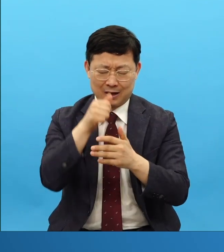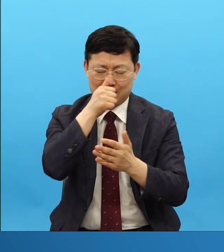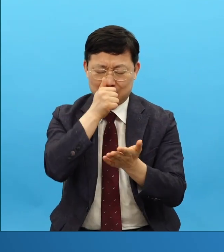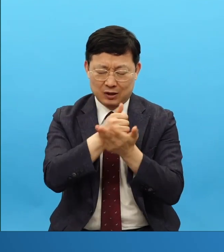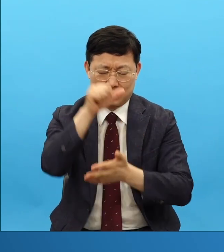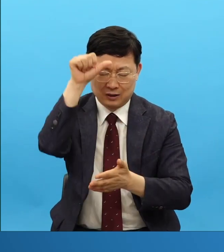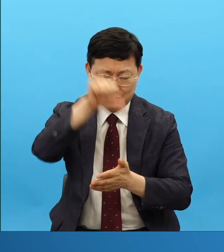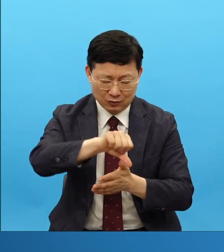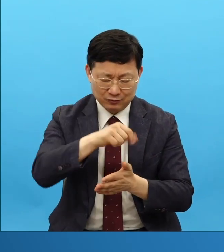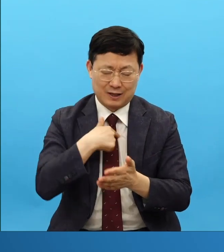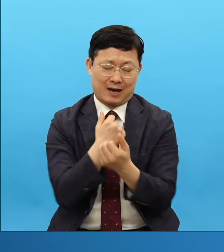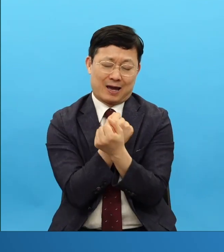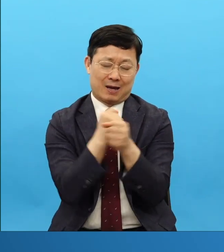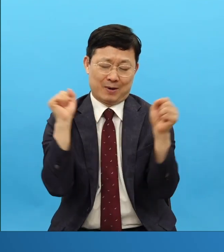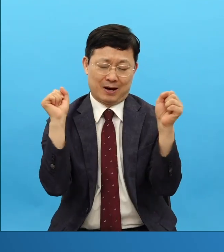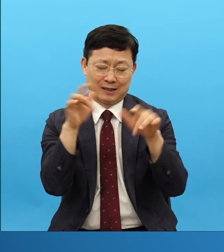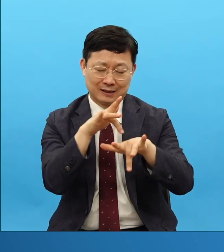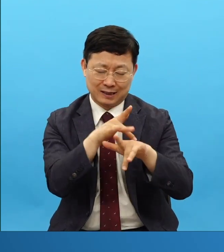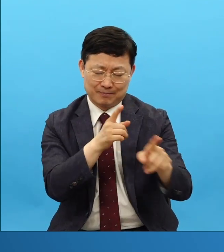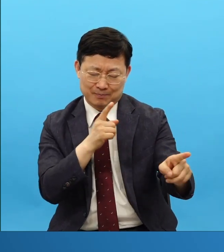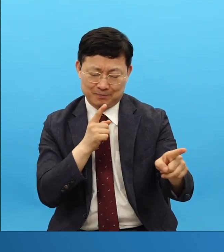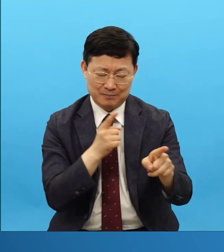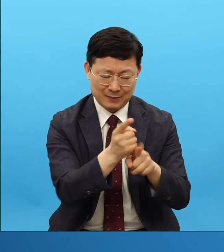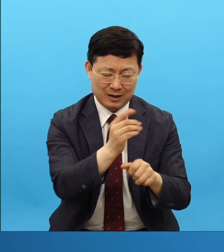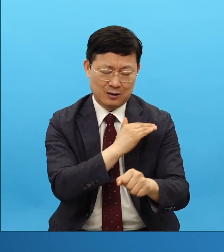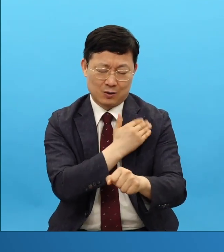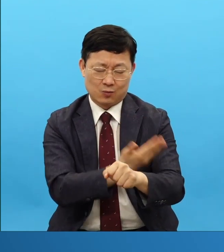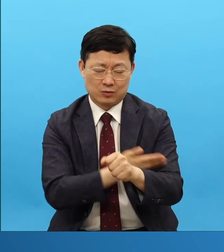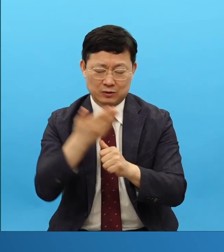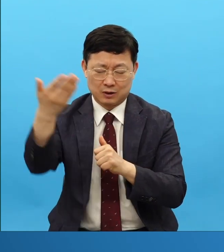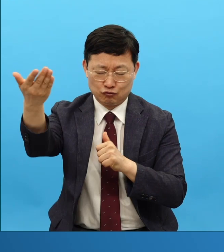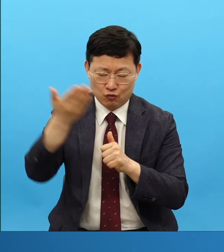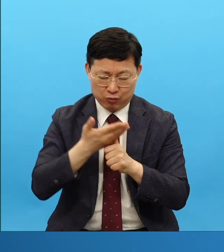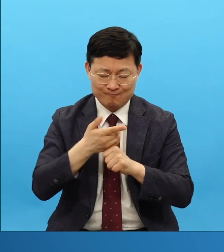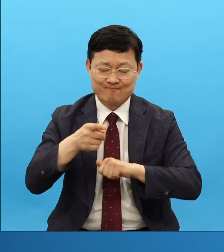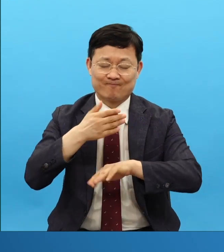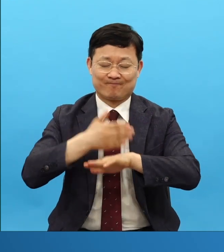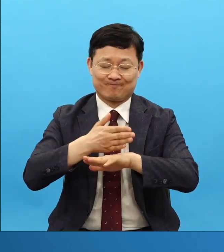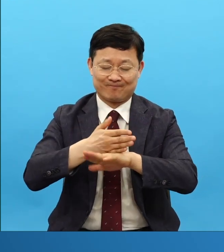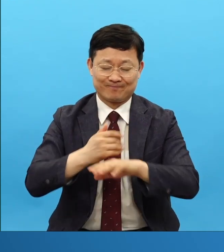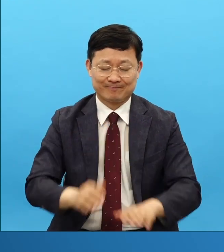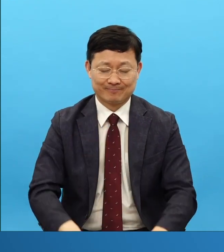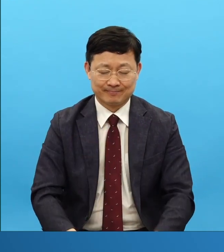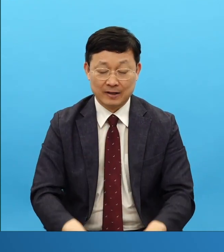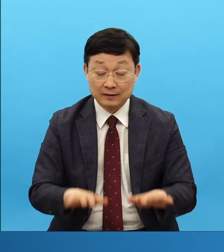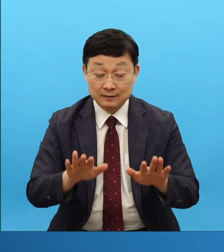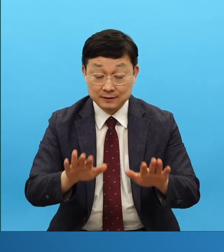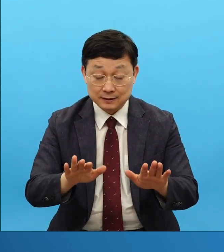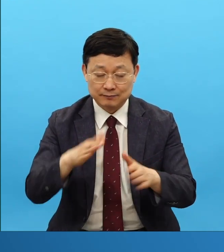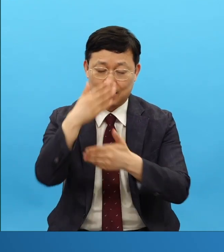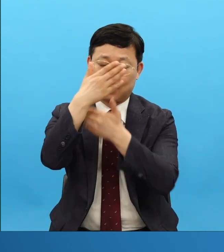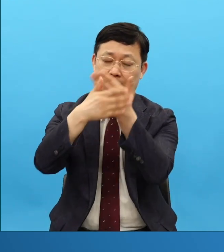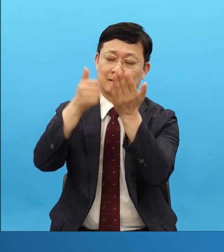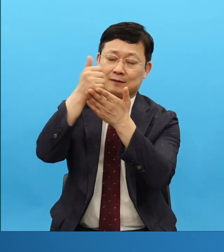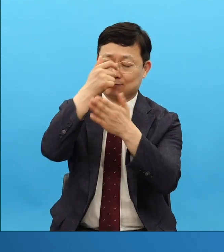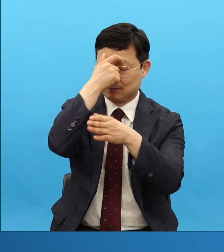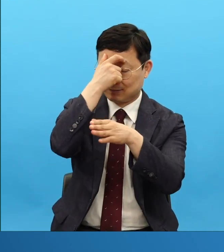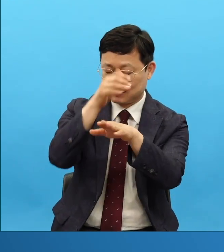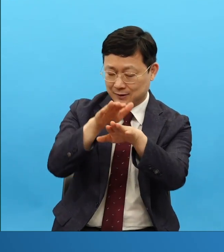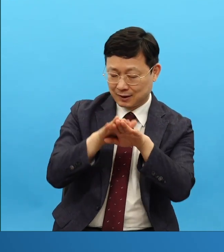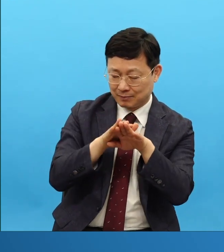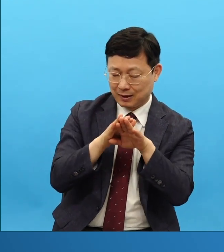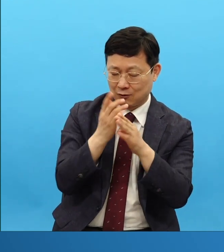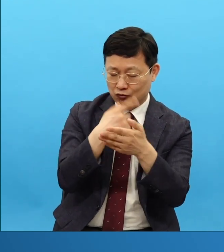해방 주시고 사단을 이긴 권세 주시니 감사합니다. 지금 이 시간 하나님께 예배하기